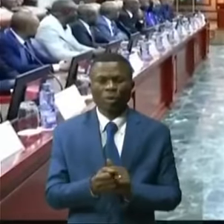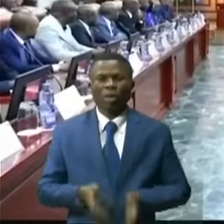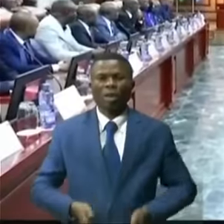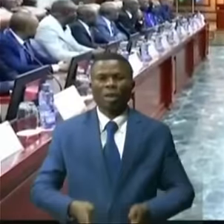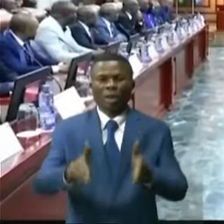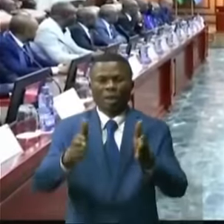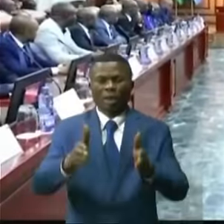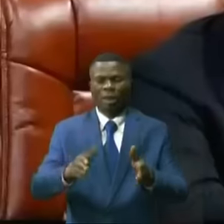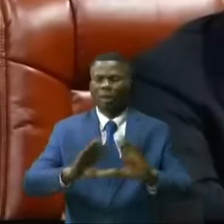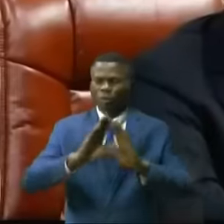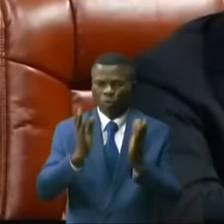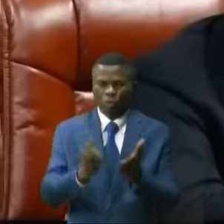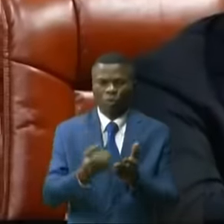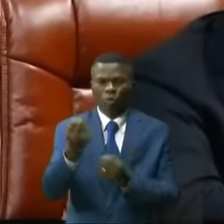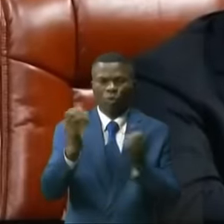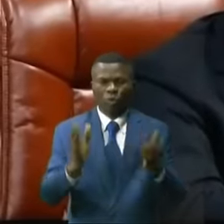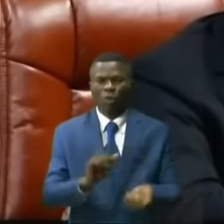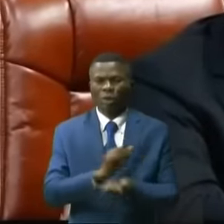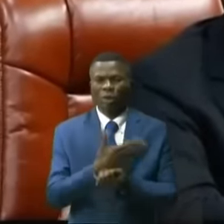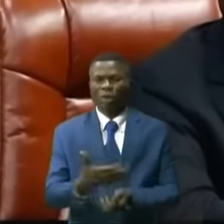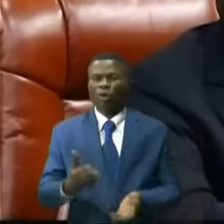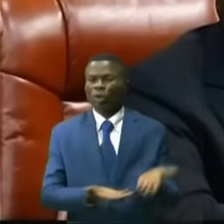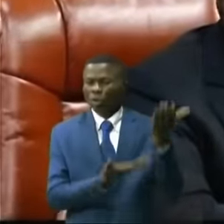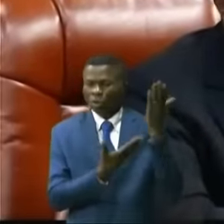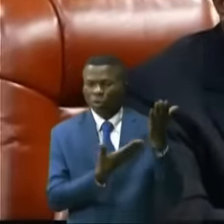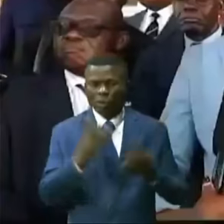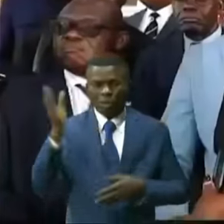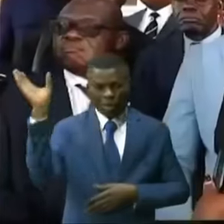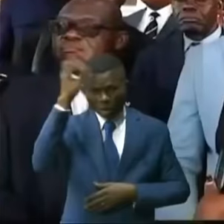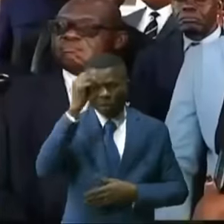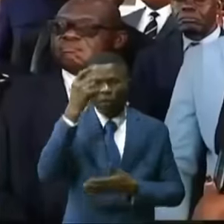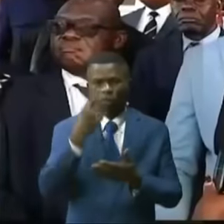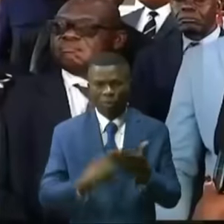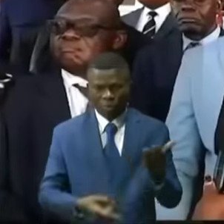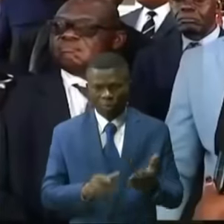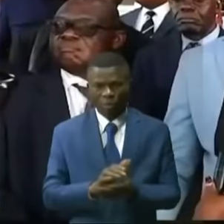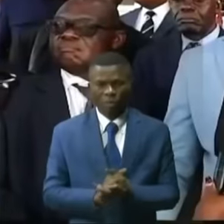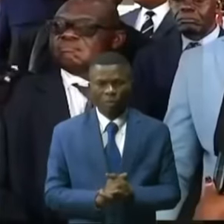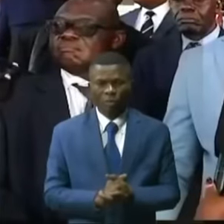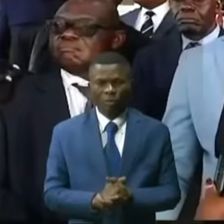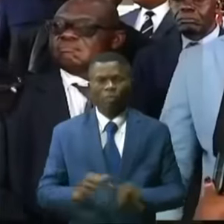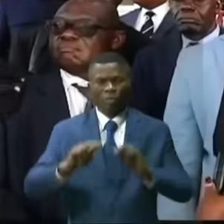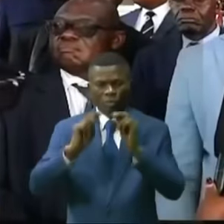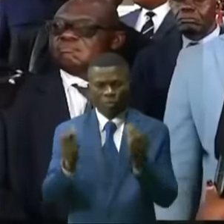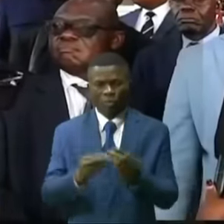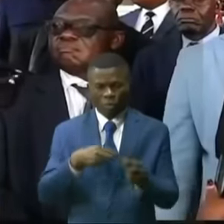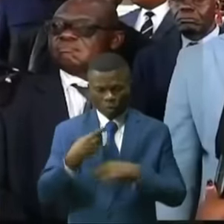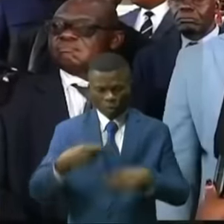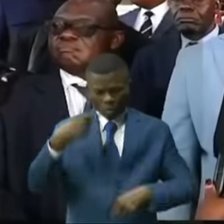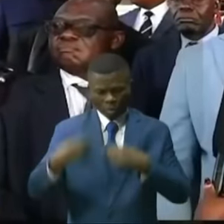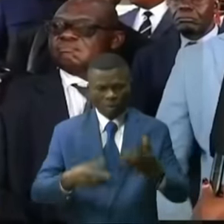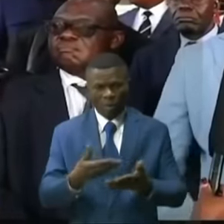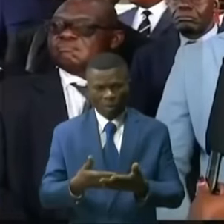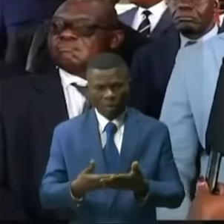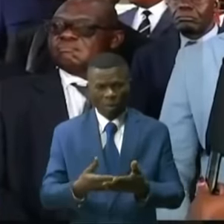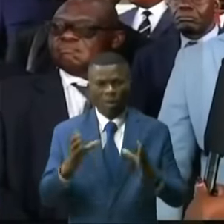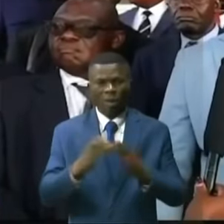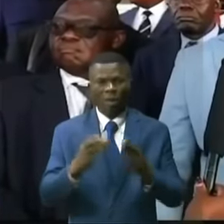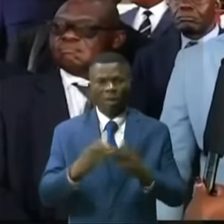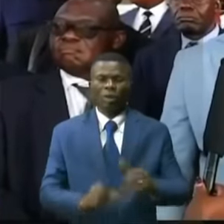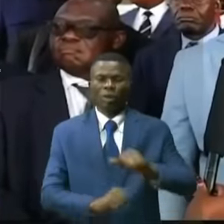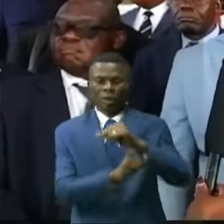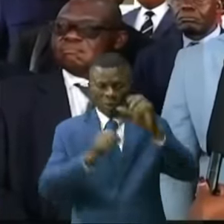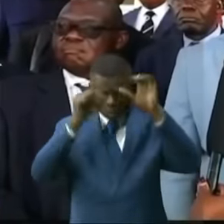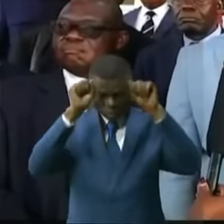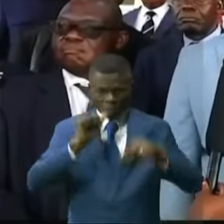RDC tous les routiers la chose importante à retenir est que la tripatite va maintenant commencer avec l'appui du chef